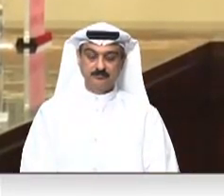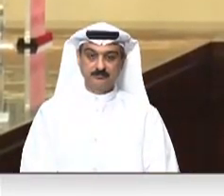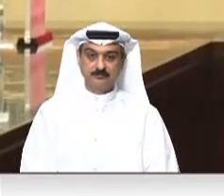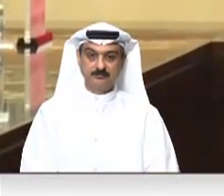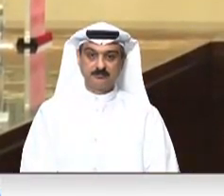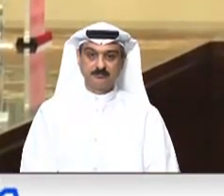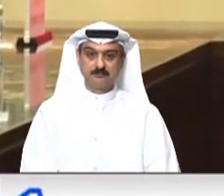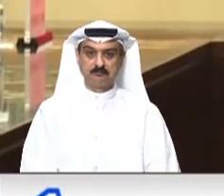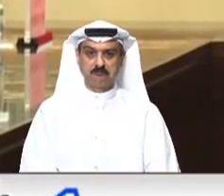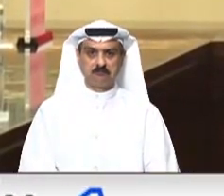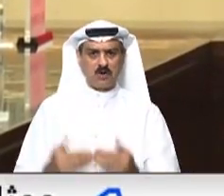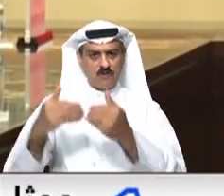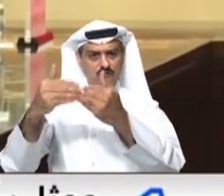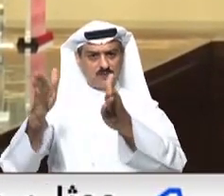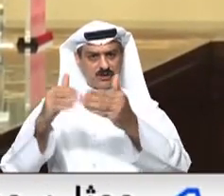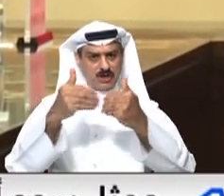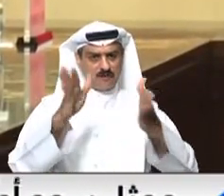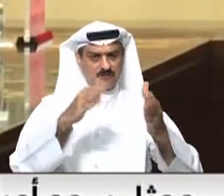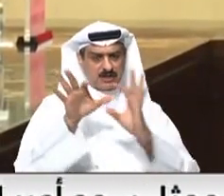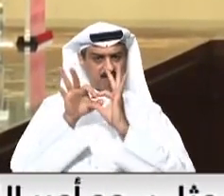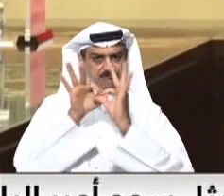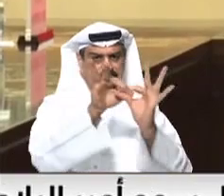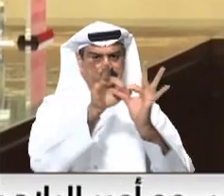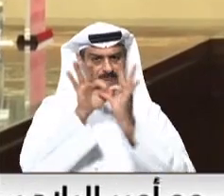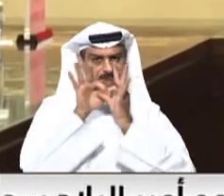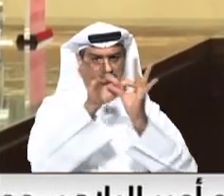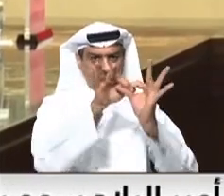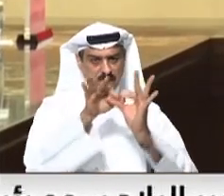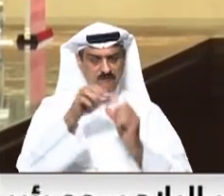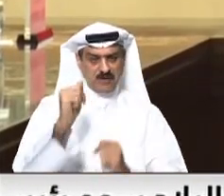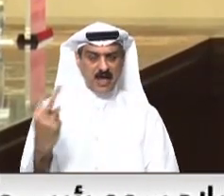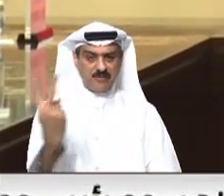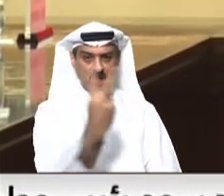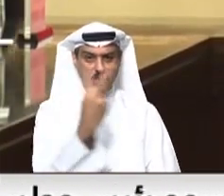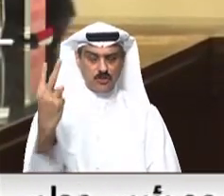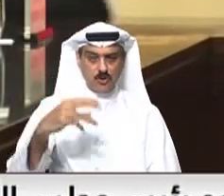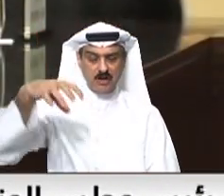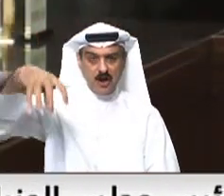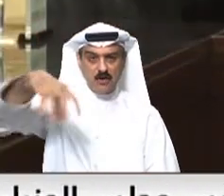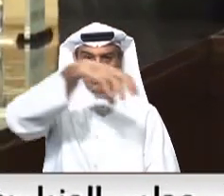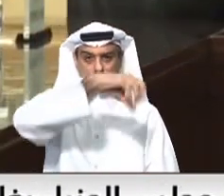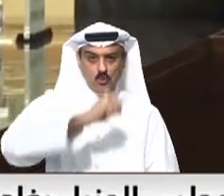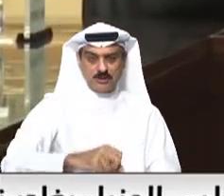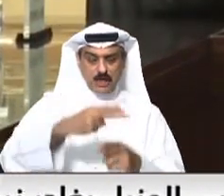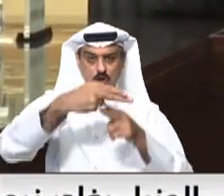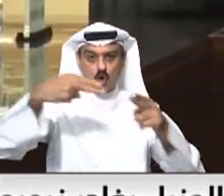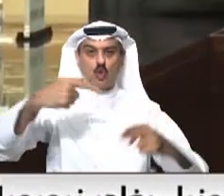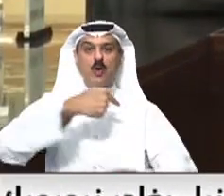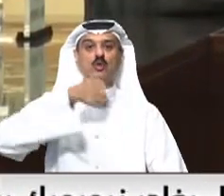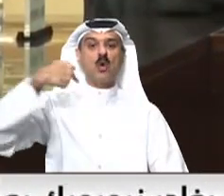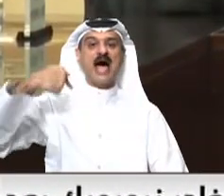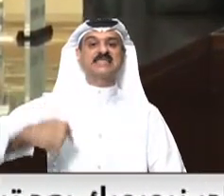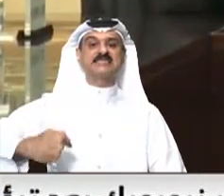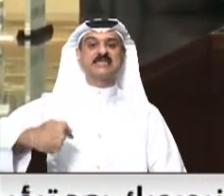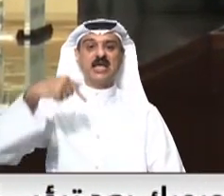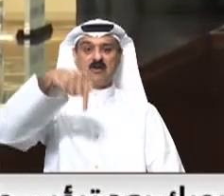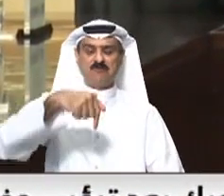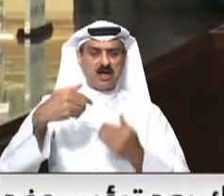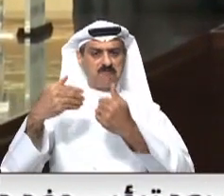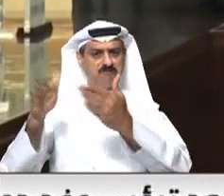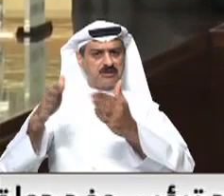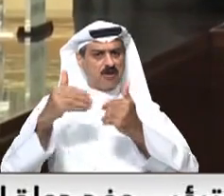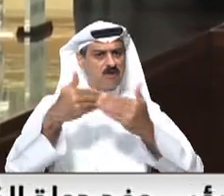فتح آفاق جديدة في مجال التعاون وتعزيز العلاقات الثنائية بين دولة الكويت وجمهورية الصين الشعبية